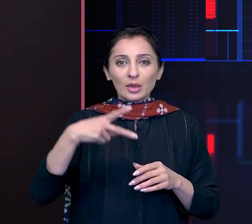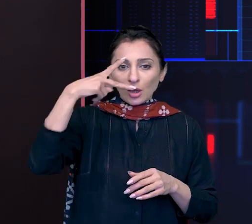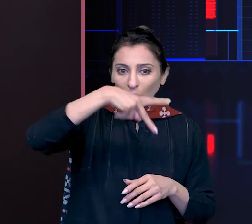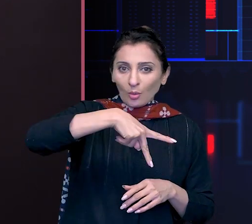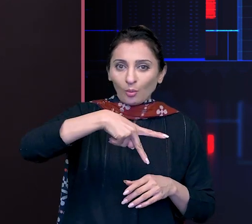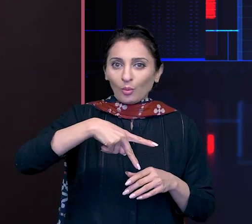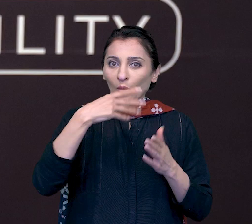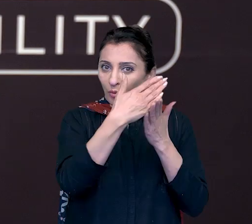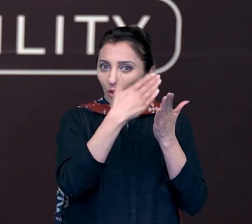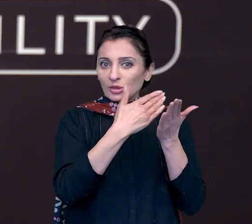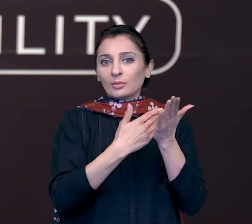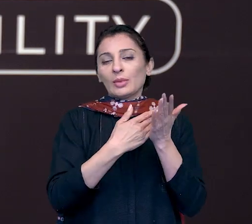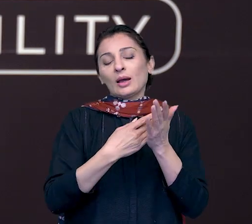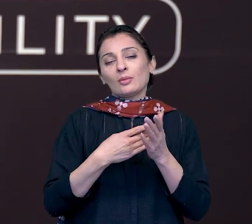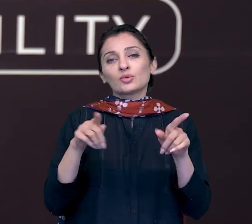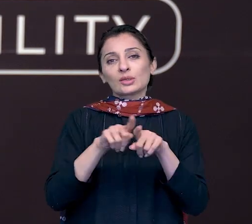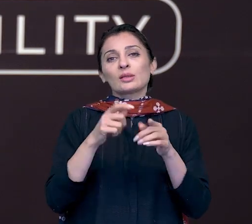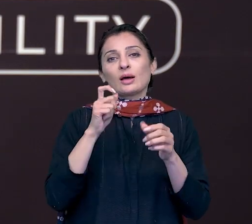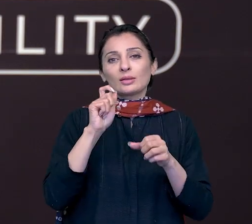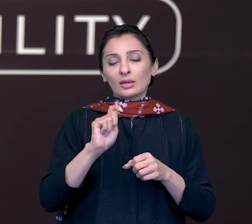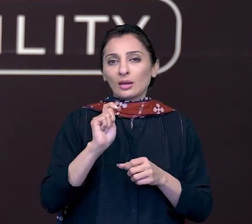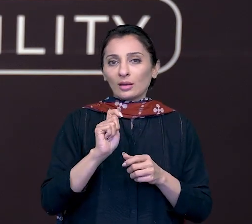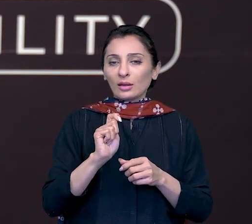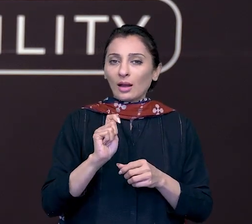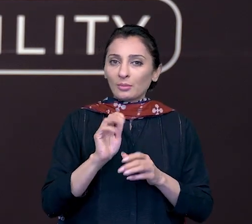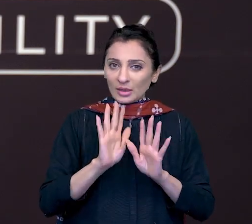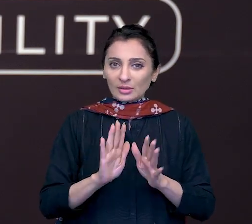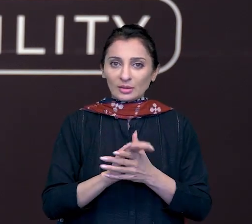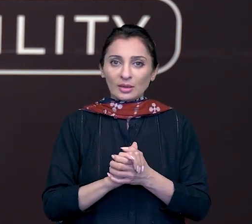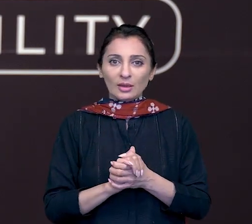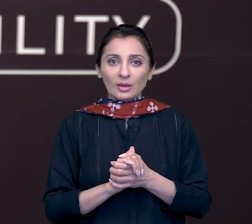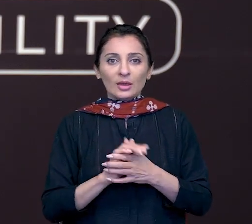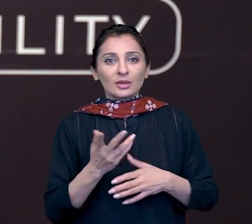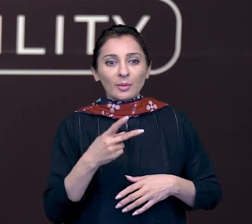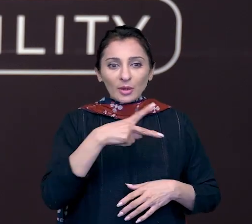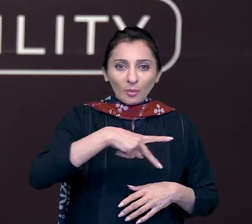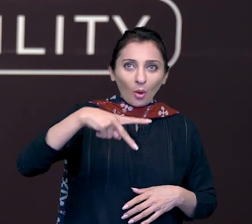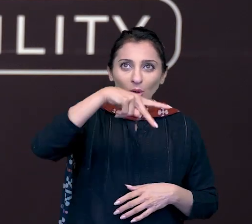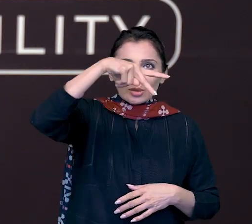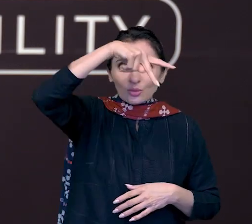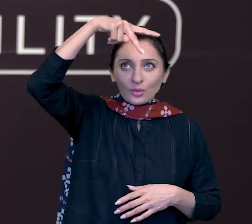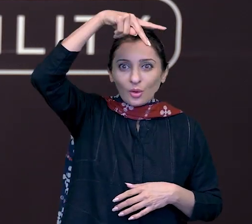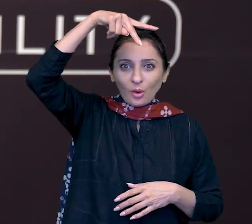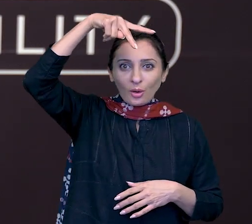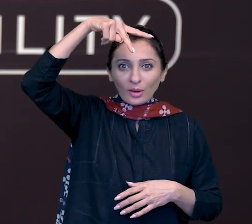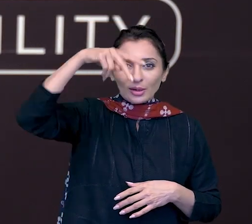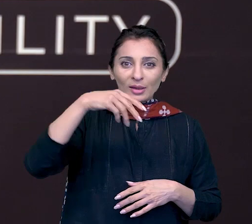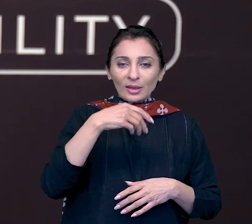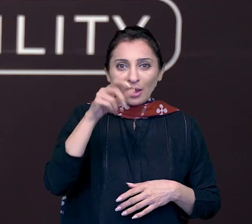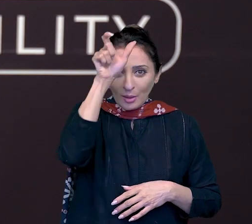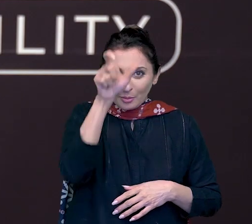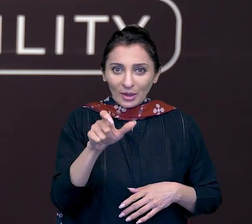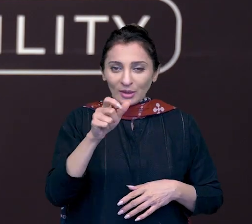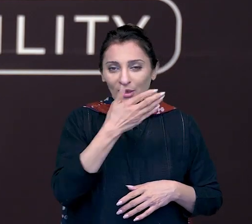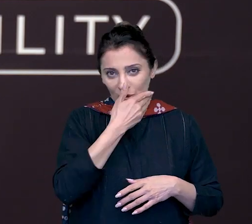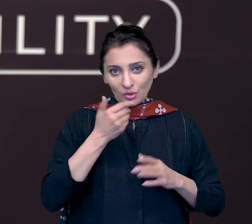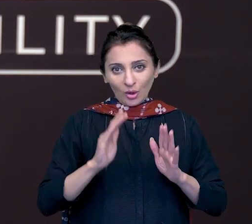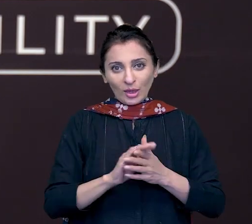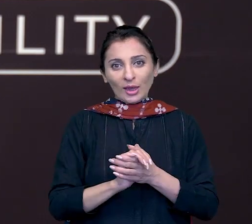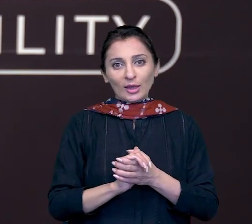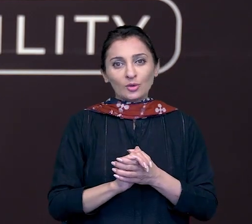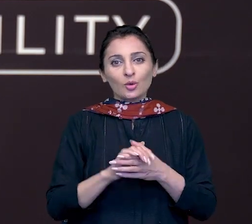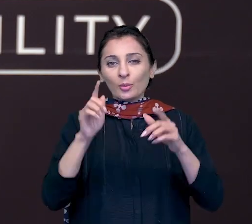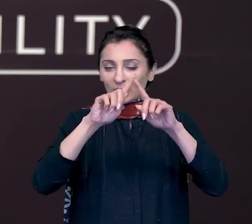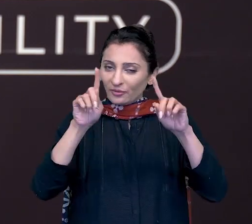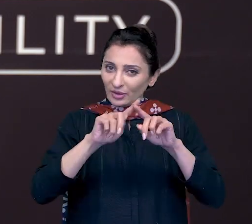ساتھ آپ اسپیس ایکسپلوریشن کے کوئی بھی پروجیکٹ پہ آپ کام کر سکتے ہیں. اس کے علاوہ اگر آپ کو ایسٹروناٹ